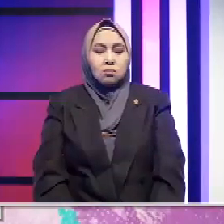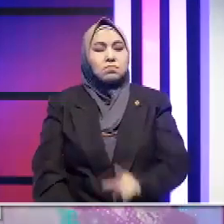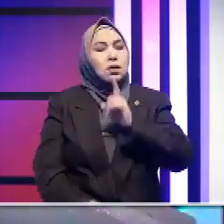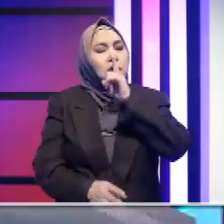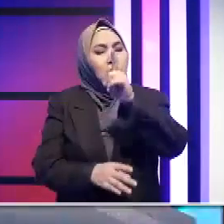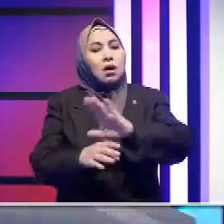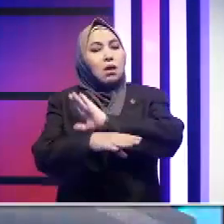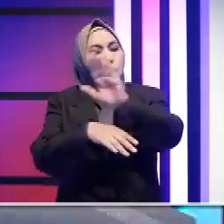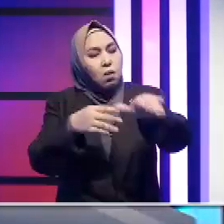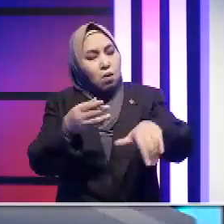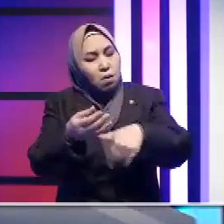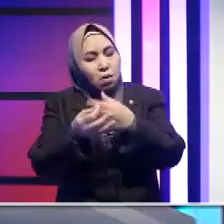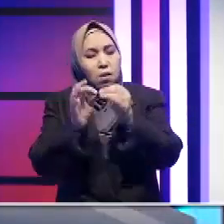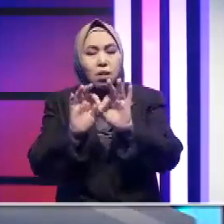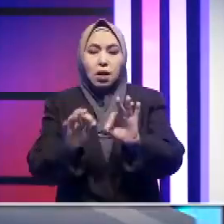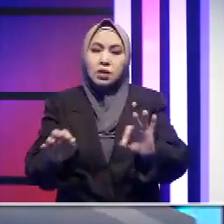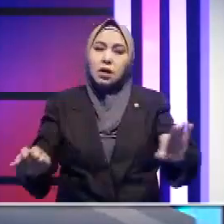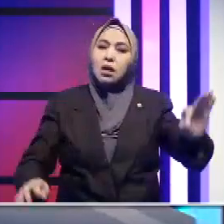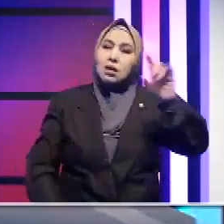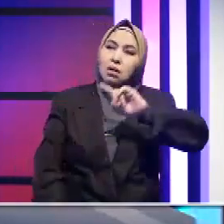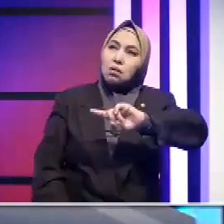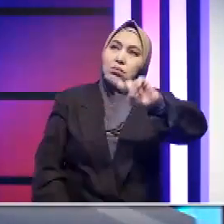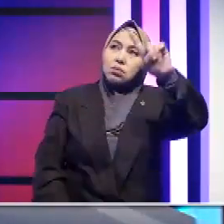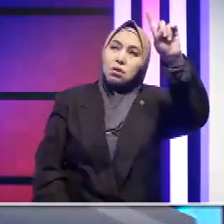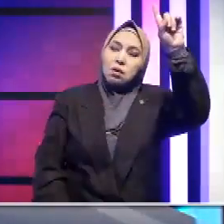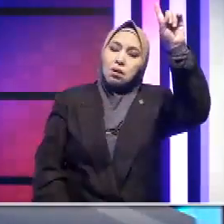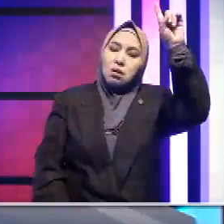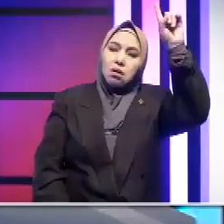khodam kamu loh Ula